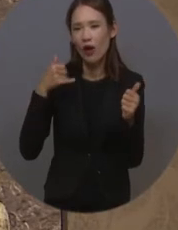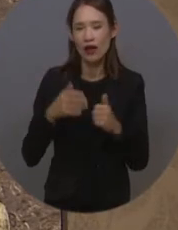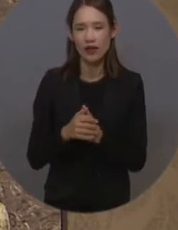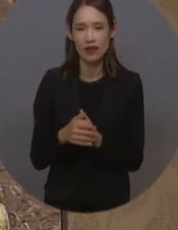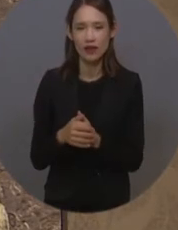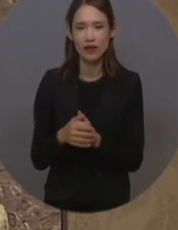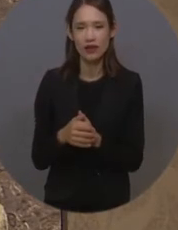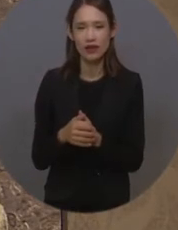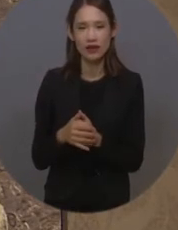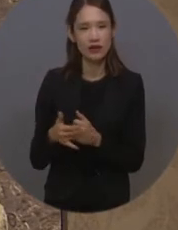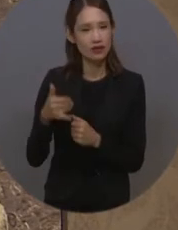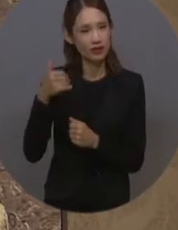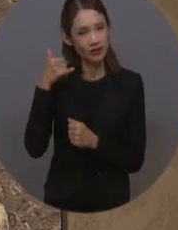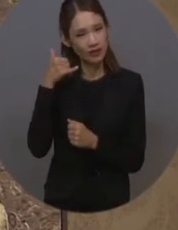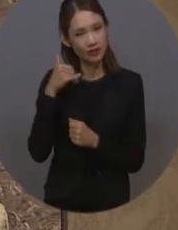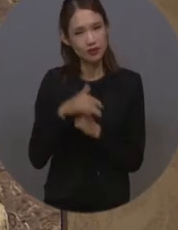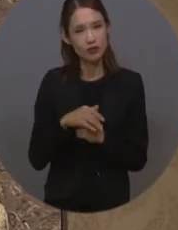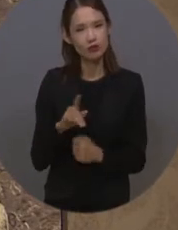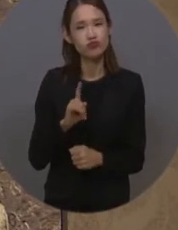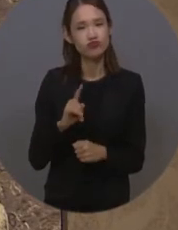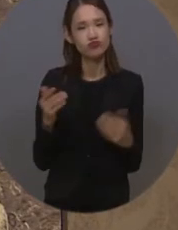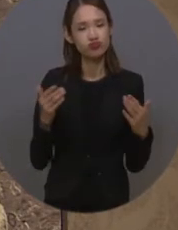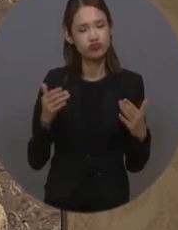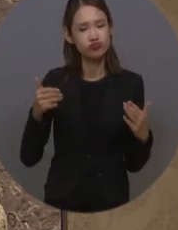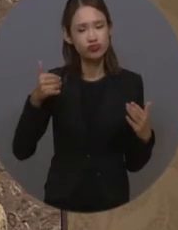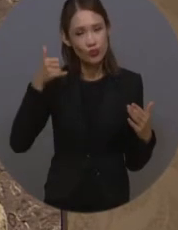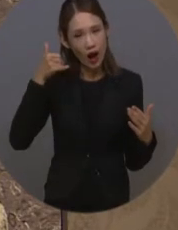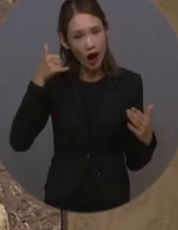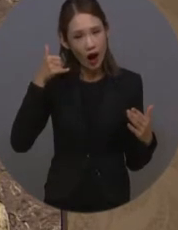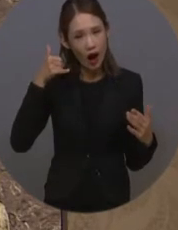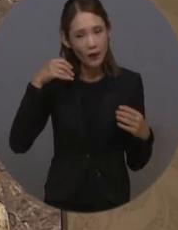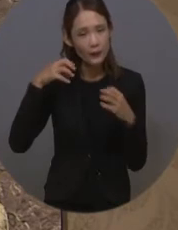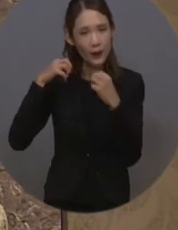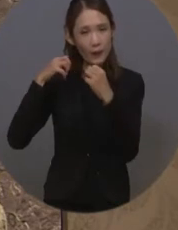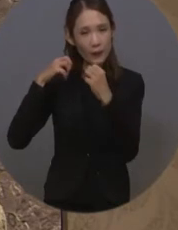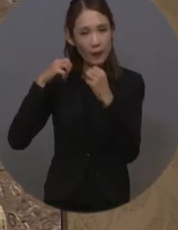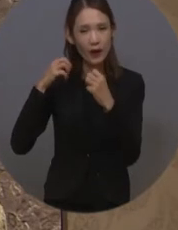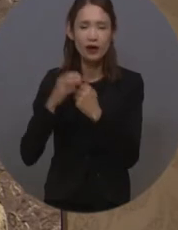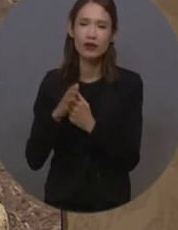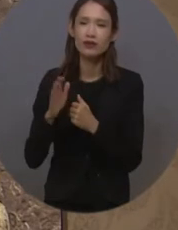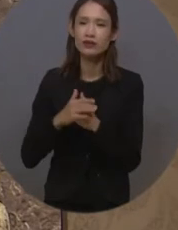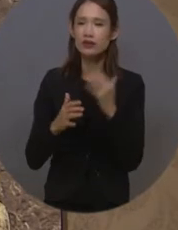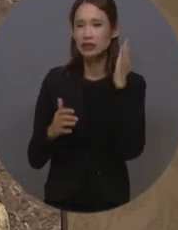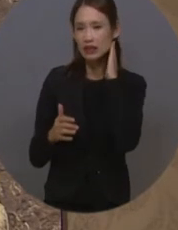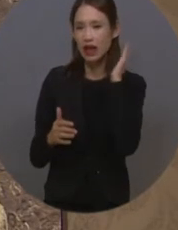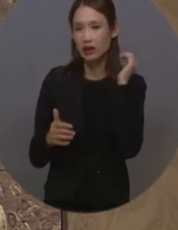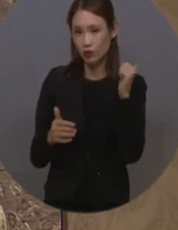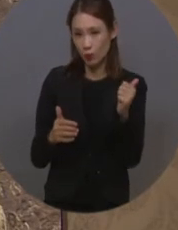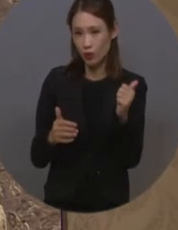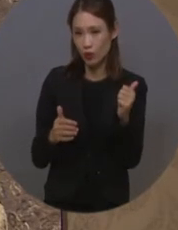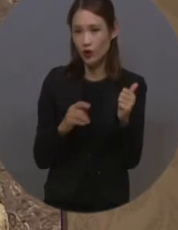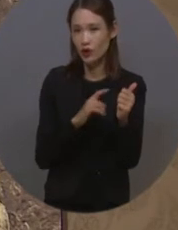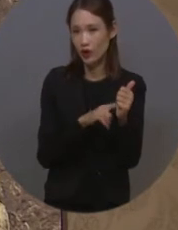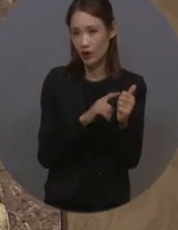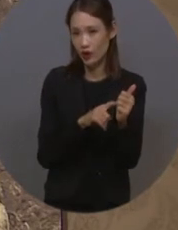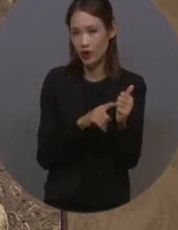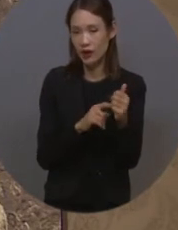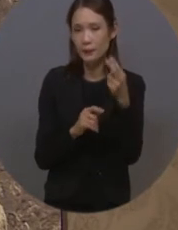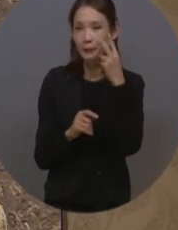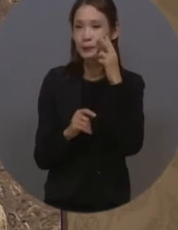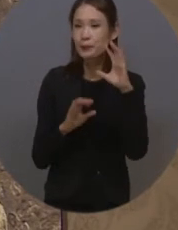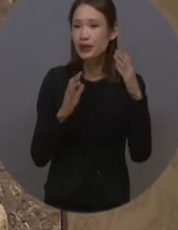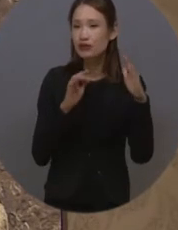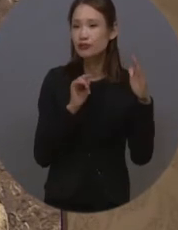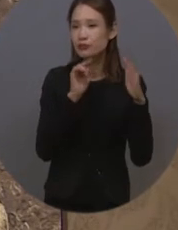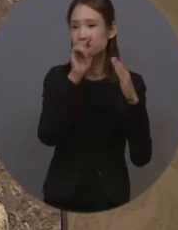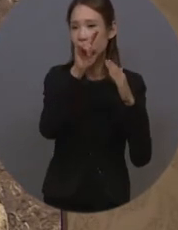전화가 왔어요. 웬일일까나? 예. 그 전화를 받았더니 대통령님께서 곧 미국 순방을 가시려고